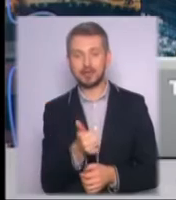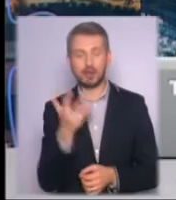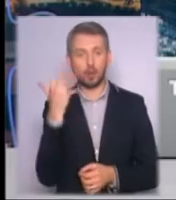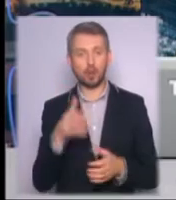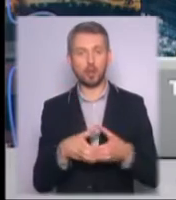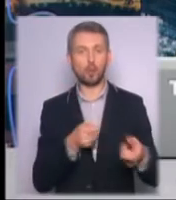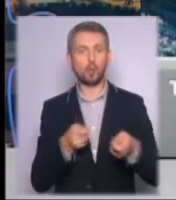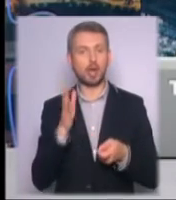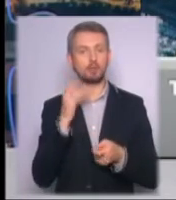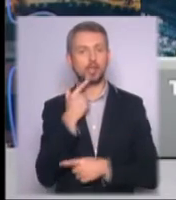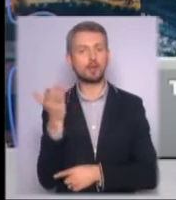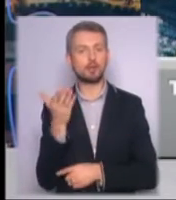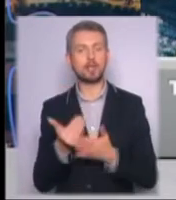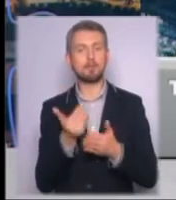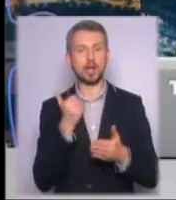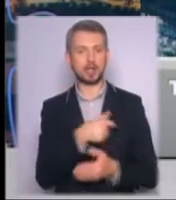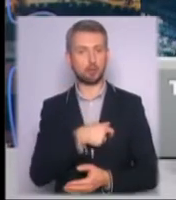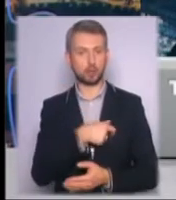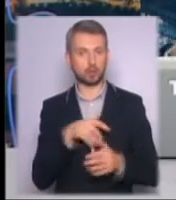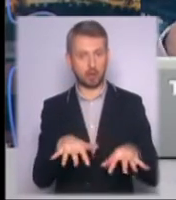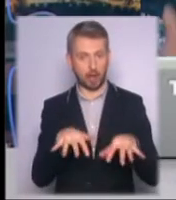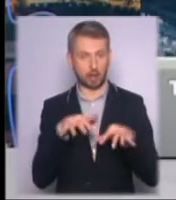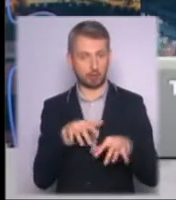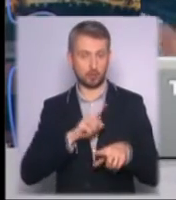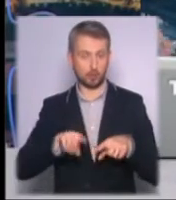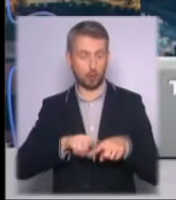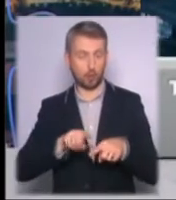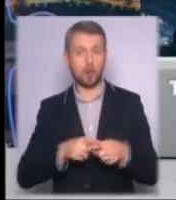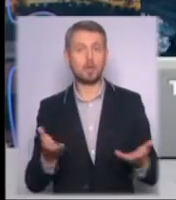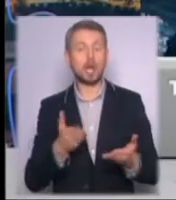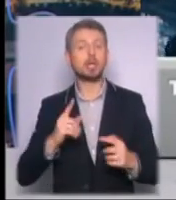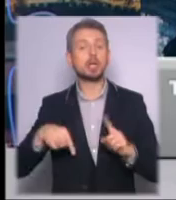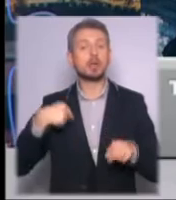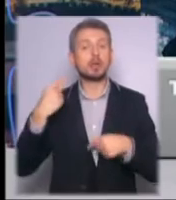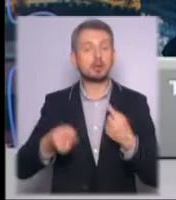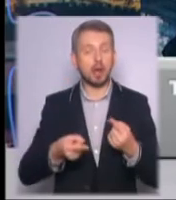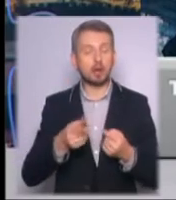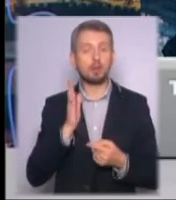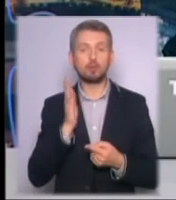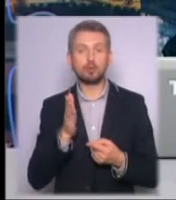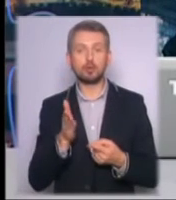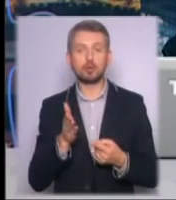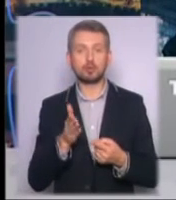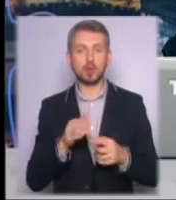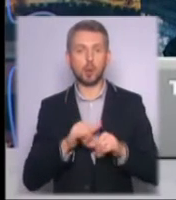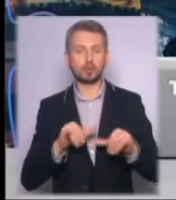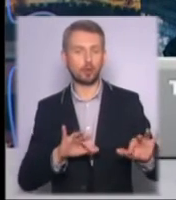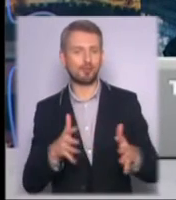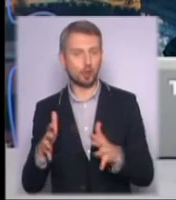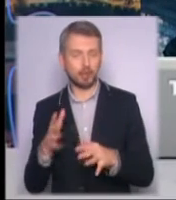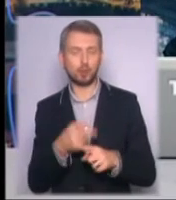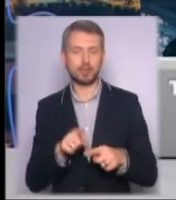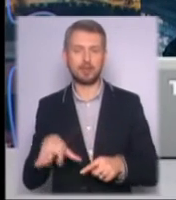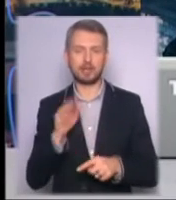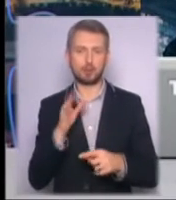буде звітувати перед парламентарями, він не за горами. Які далі будуть сценарії розвитку подій? Про це все